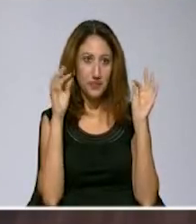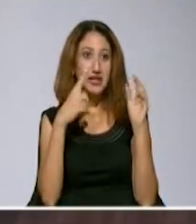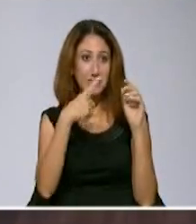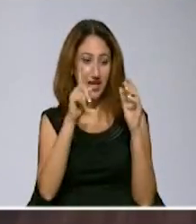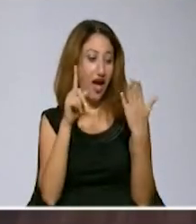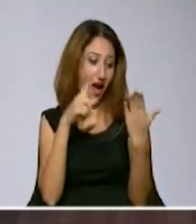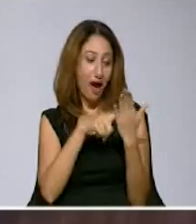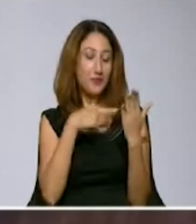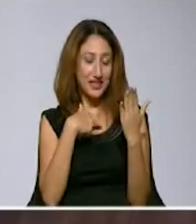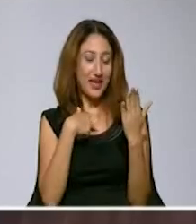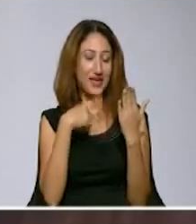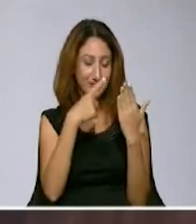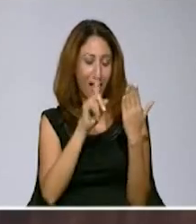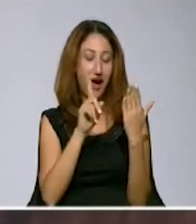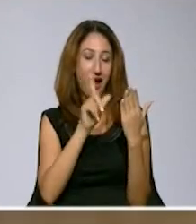ذكرت بتاعي.